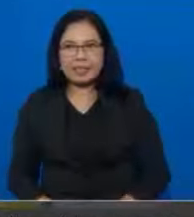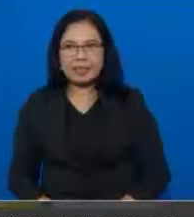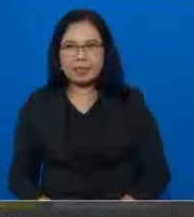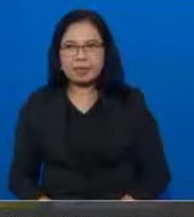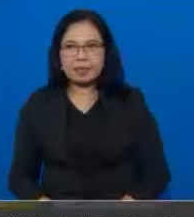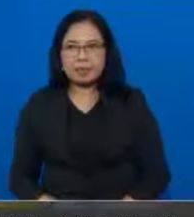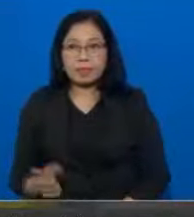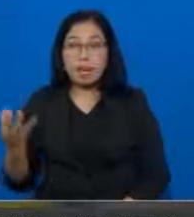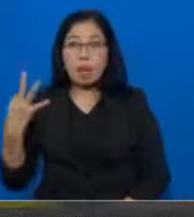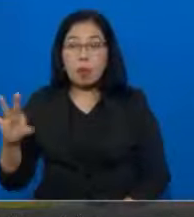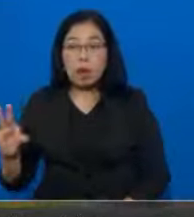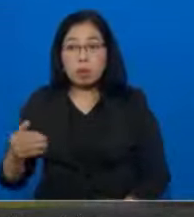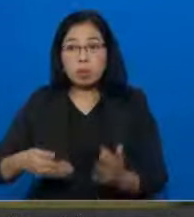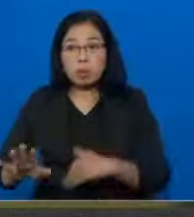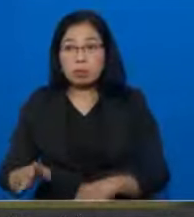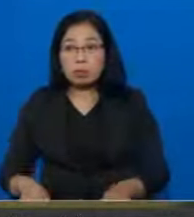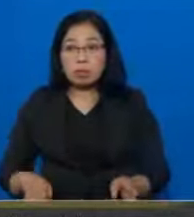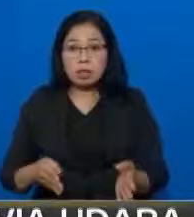berangkat, kesenggol motor.